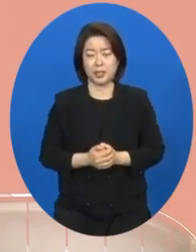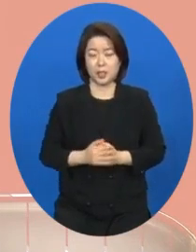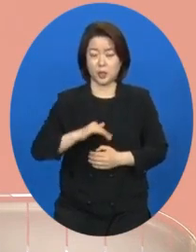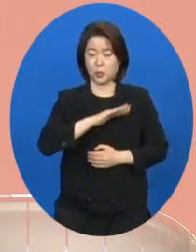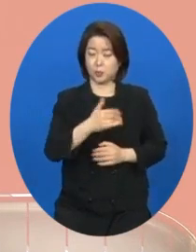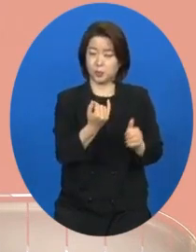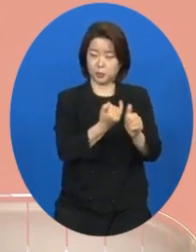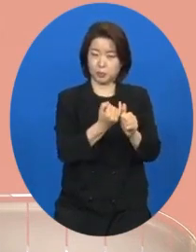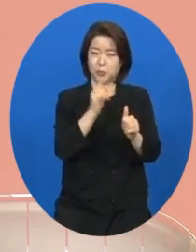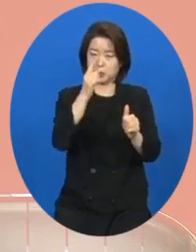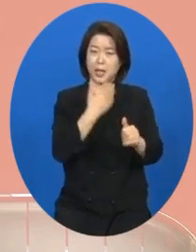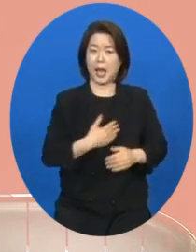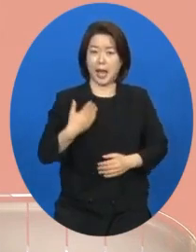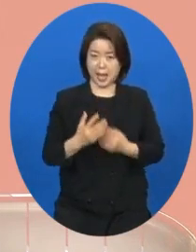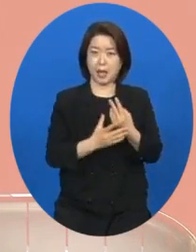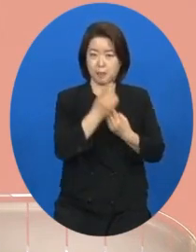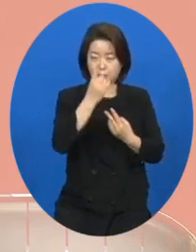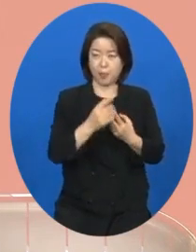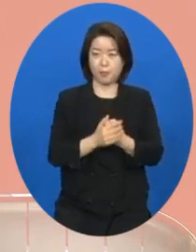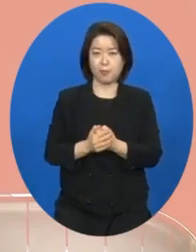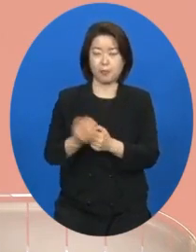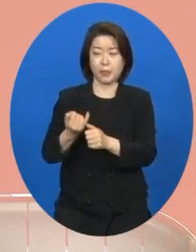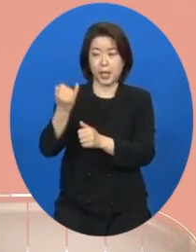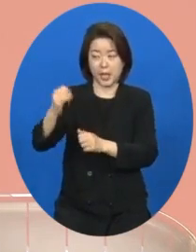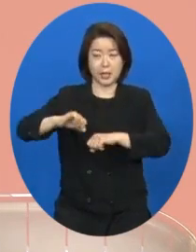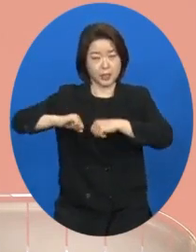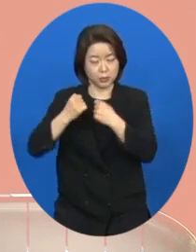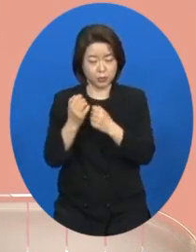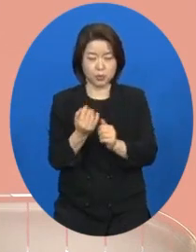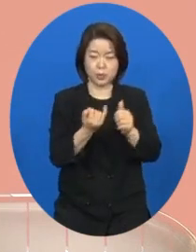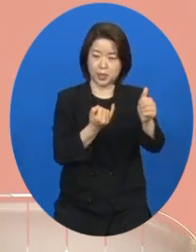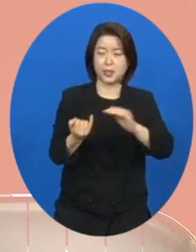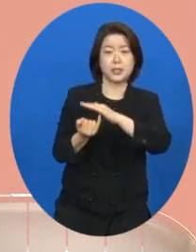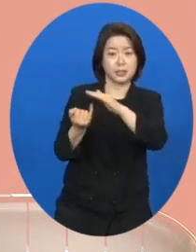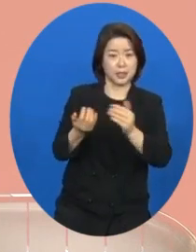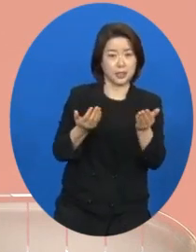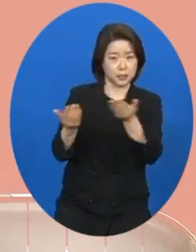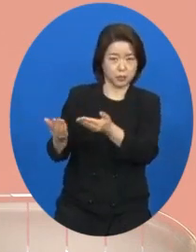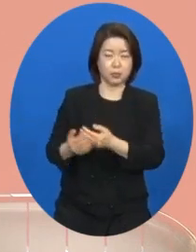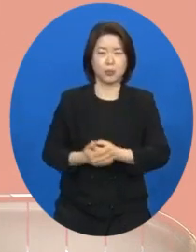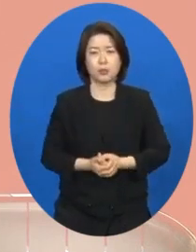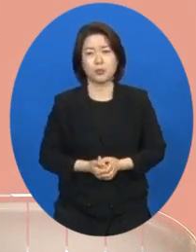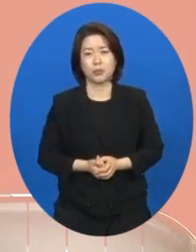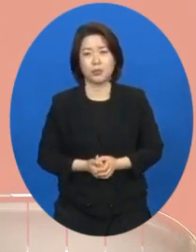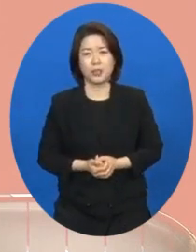몸이야. 아내는 순종하고 남편은 사랑하고.